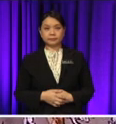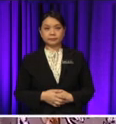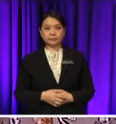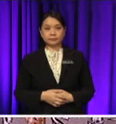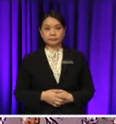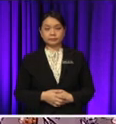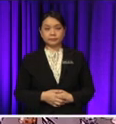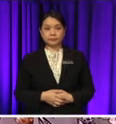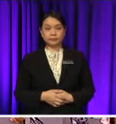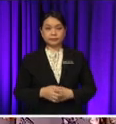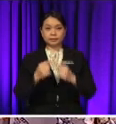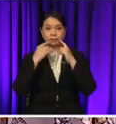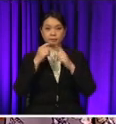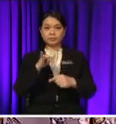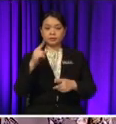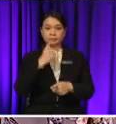betul